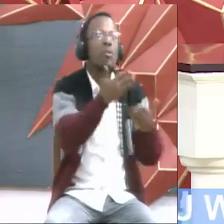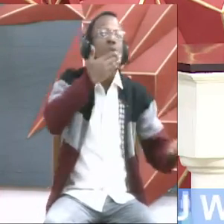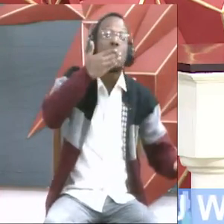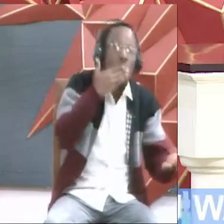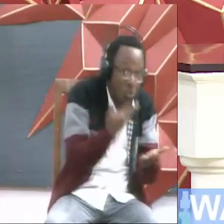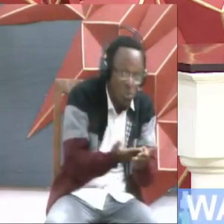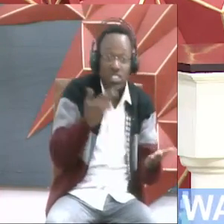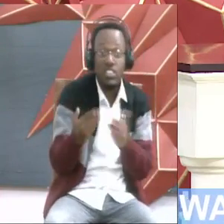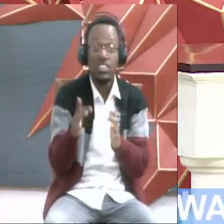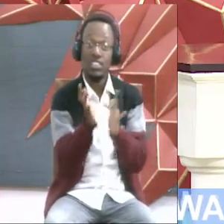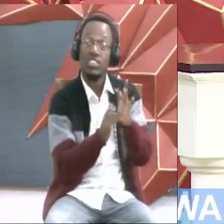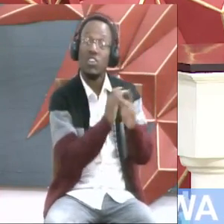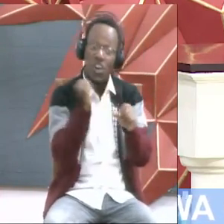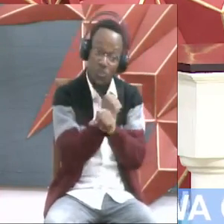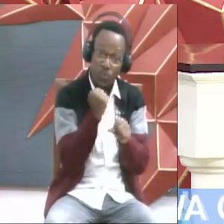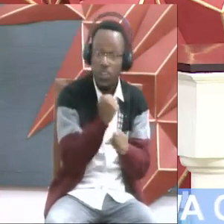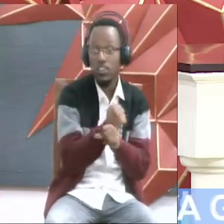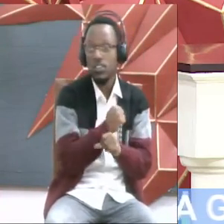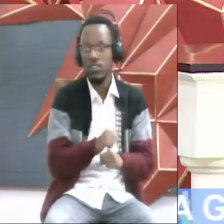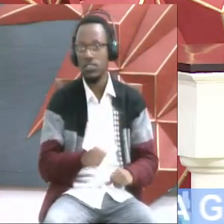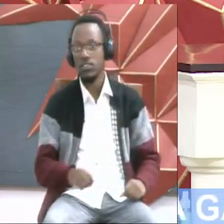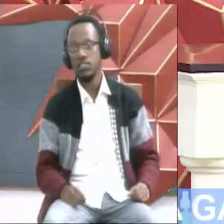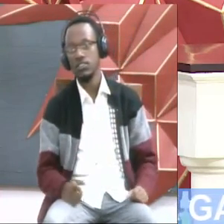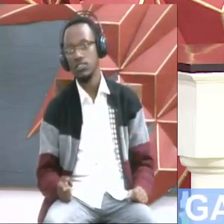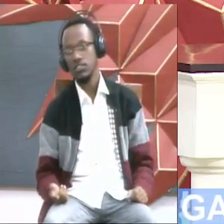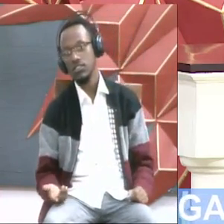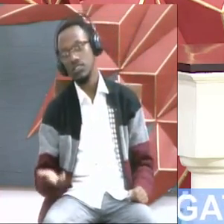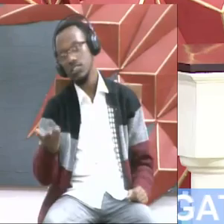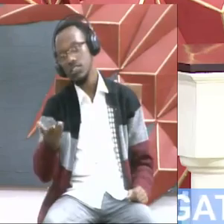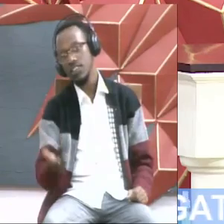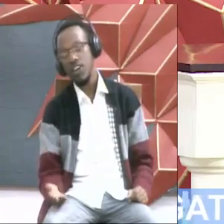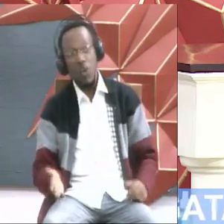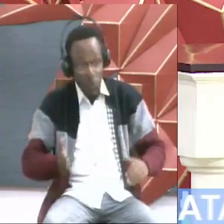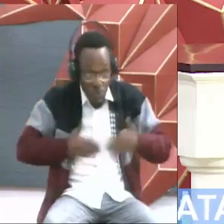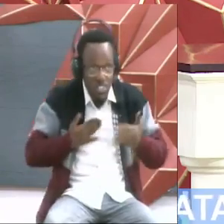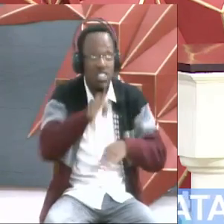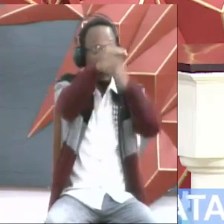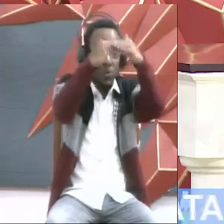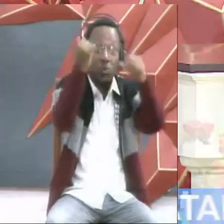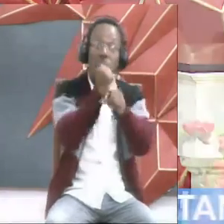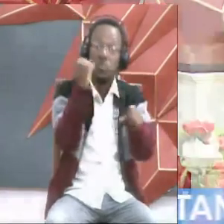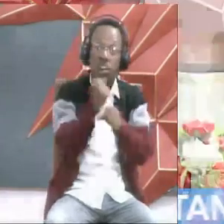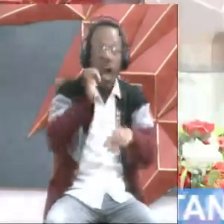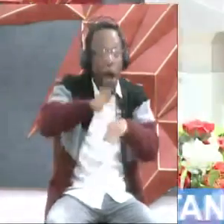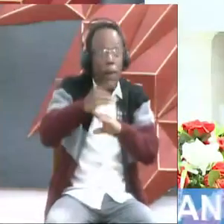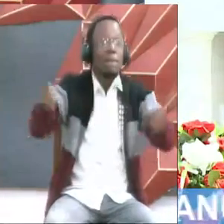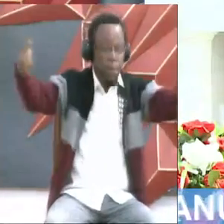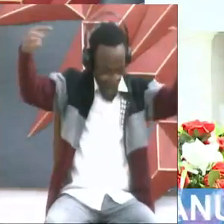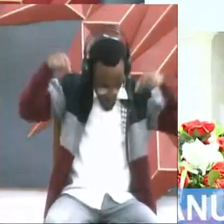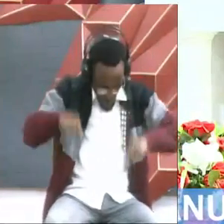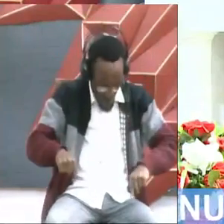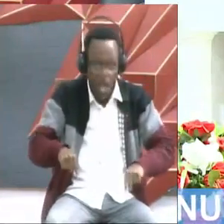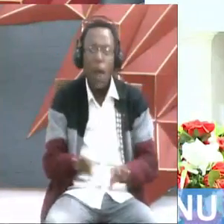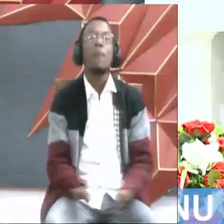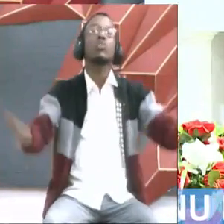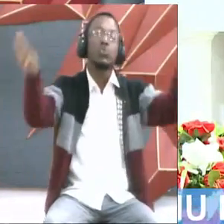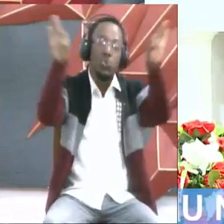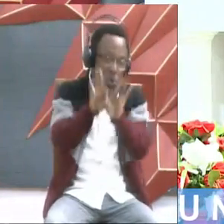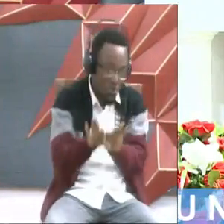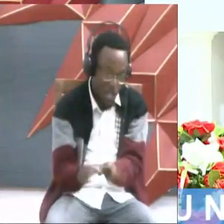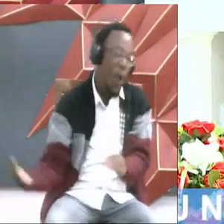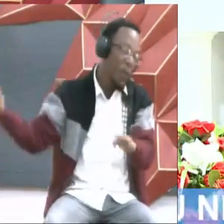kirisito mwijuru banezerwe n'uko babibakoresheje hanyuma bazoba twongere kudukoresha